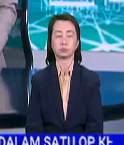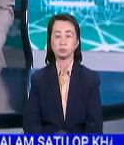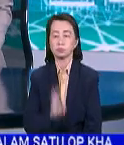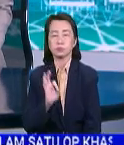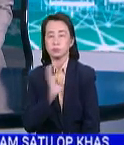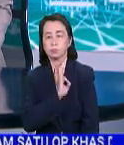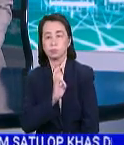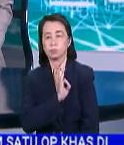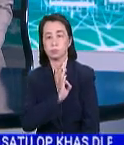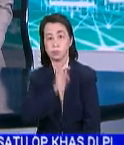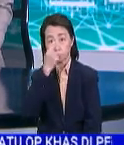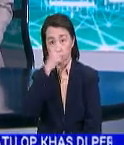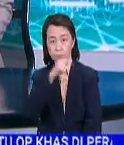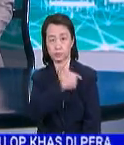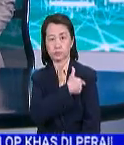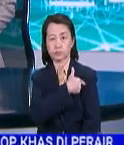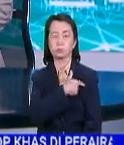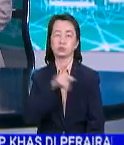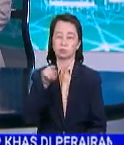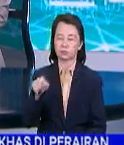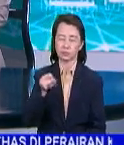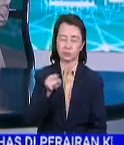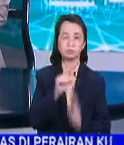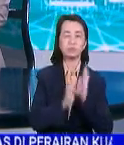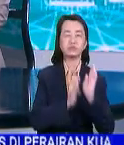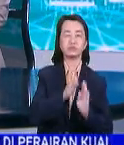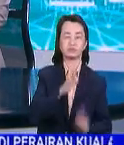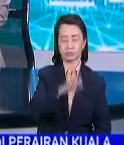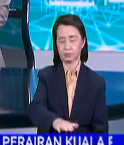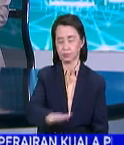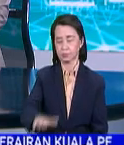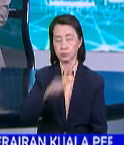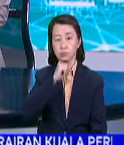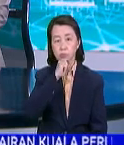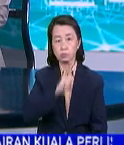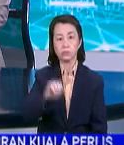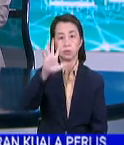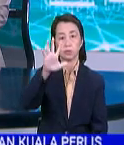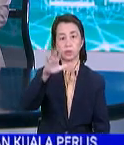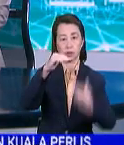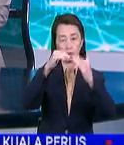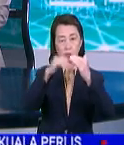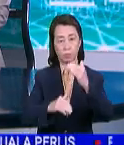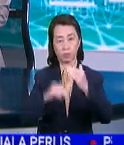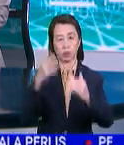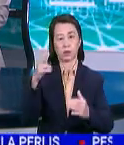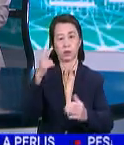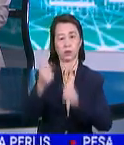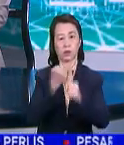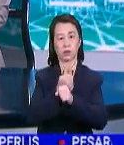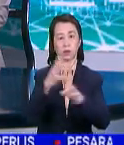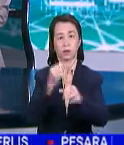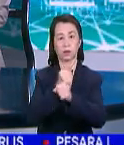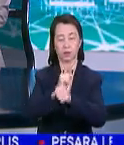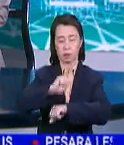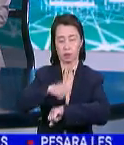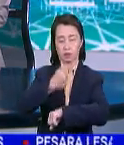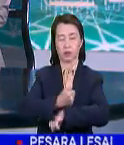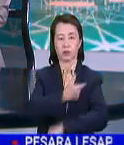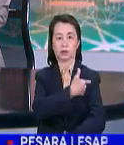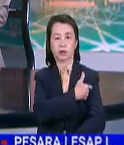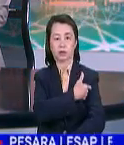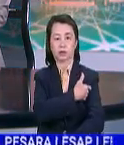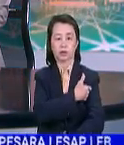teruja untuk mengambil vaksin. Itu antara gelagat kanak-kanak berusia 5 hingga bawah 12 tahun yang mendapat janji temu vaksin bagi